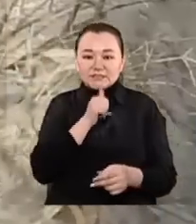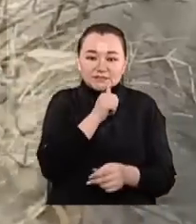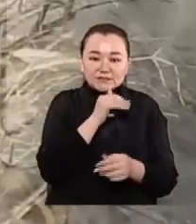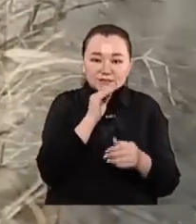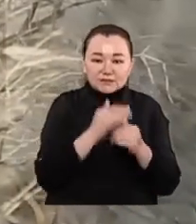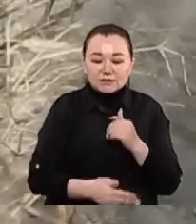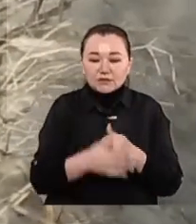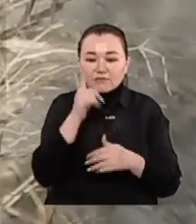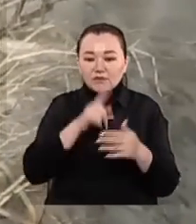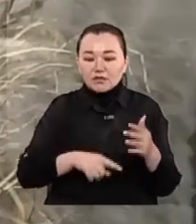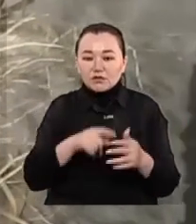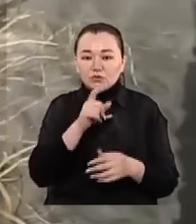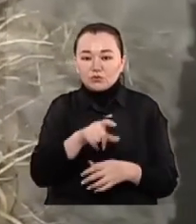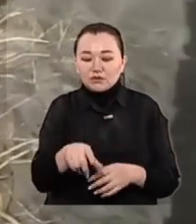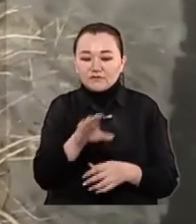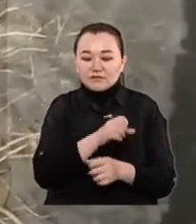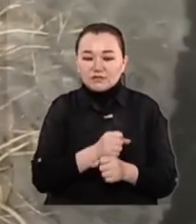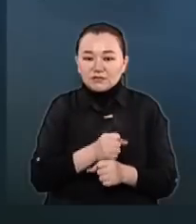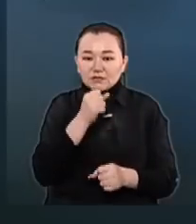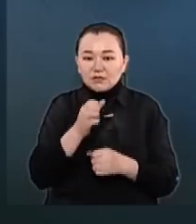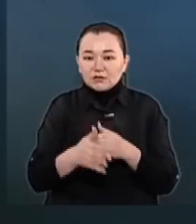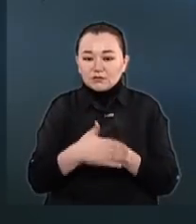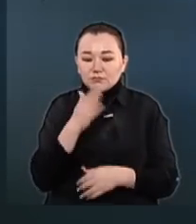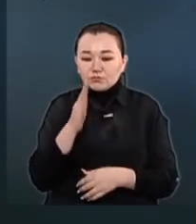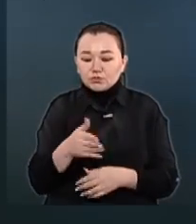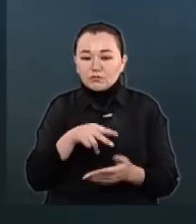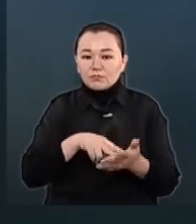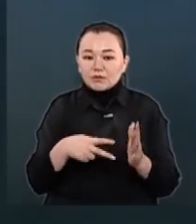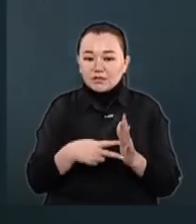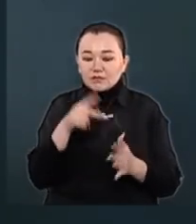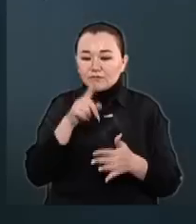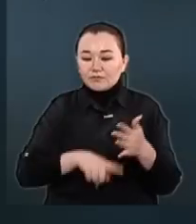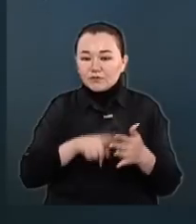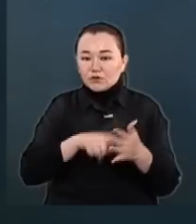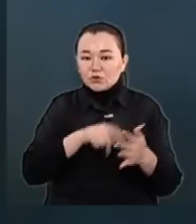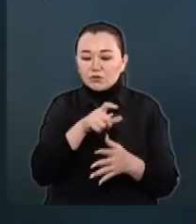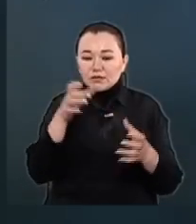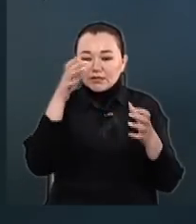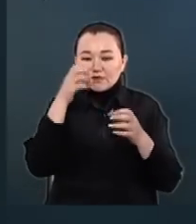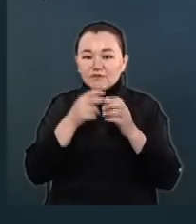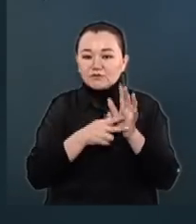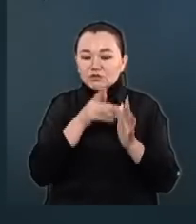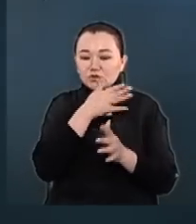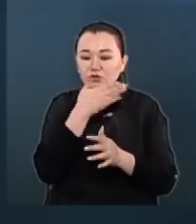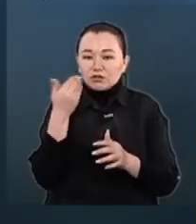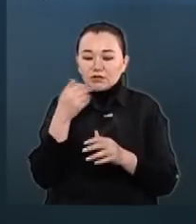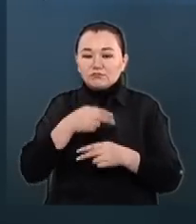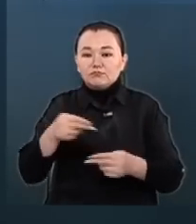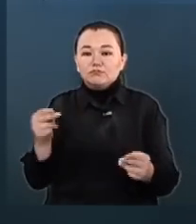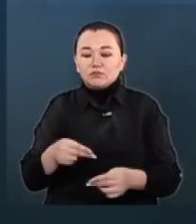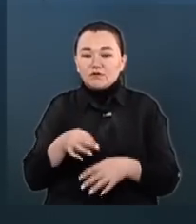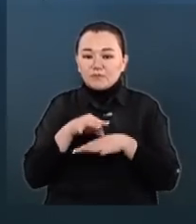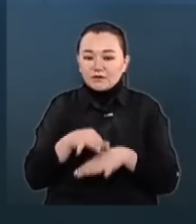жүрген діни қызметкерлерге жауапкершілікті қатаңдатпақ. Жоспарда діни қызметшілердің кәмелетке толмағандарға қатысты неке қию